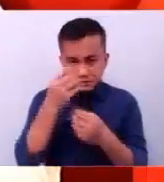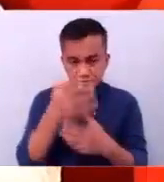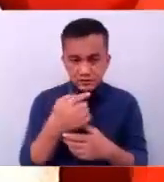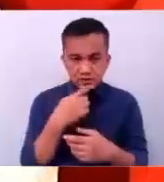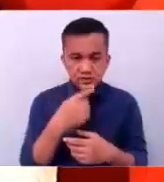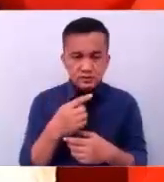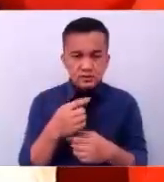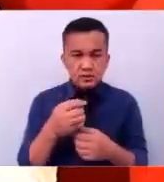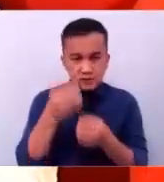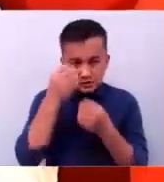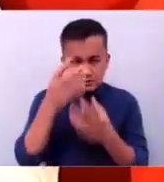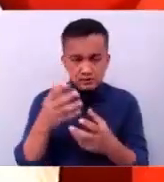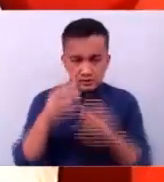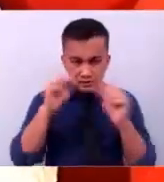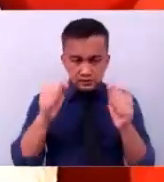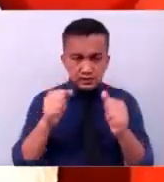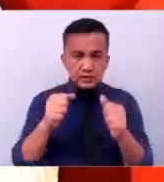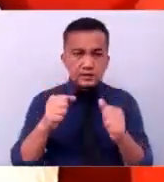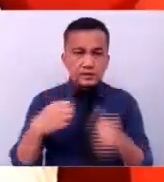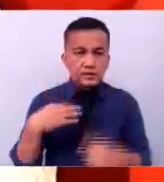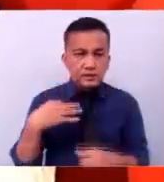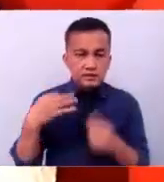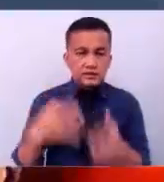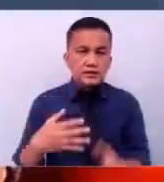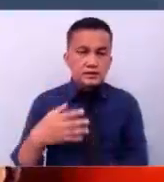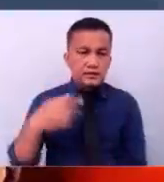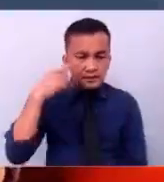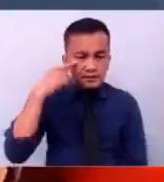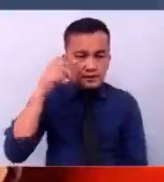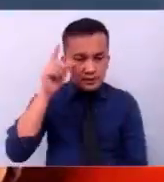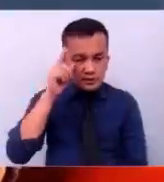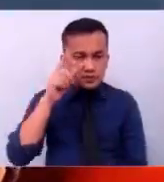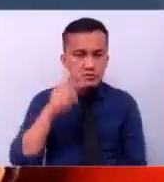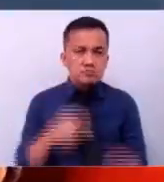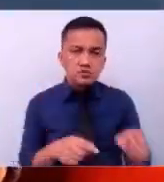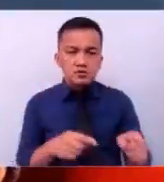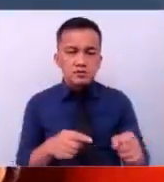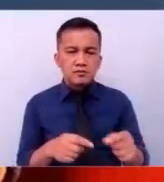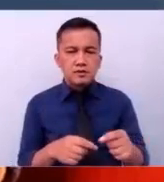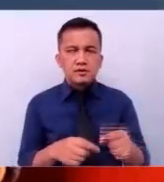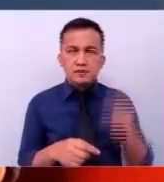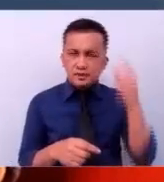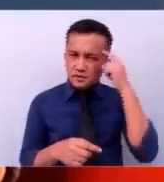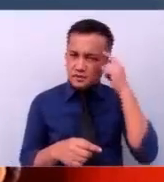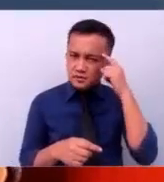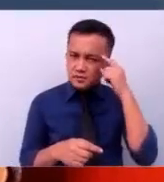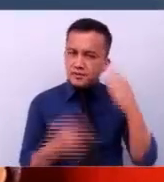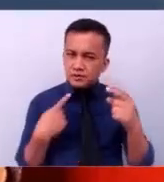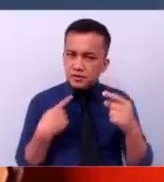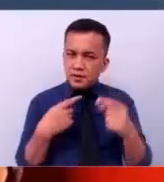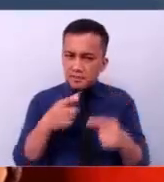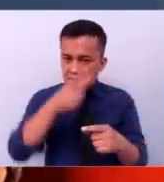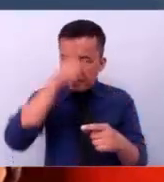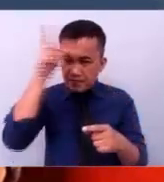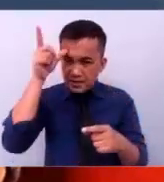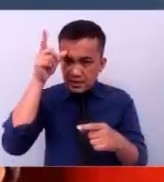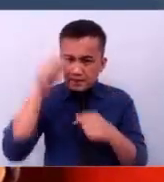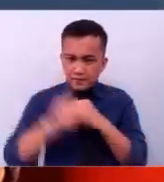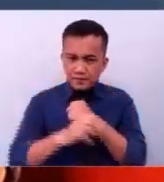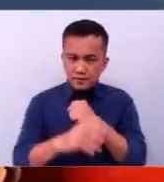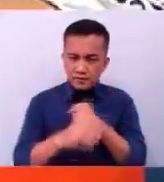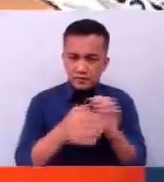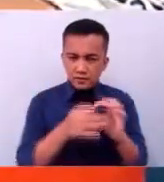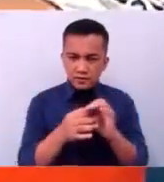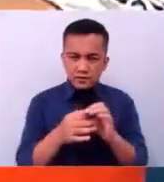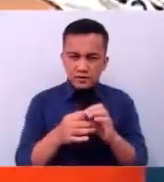ni Presidential Candidate Ping Lacson na may balak daw magpalabas ng black propaganda laban sa kanya kaugnay ng bawal ang magnanakaw narrative